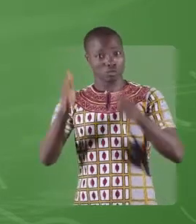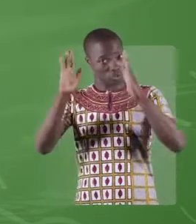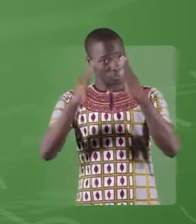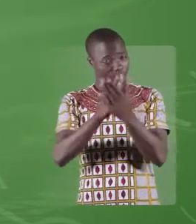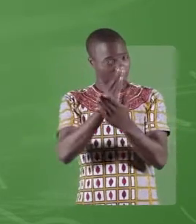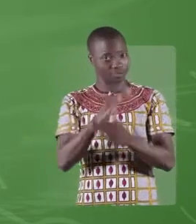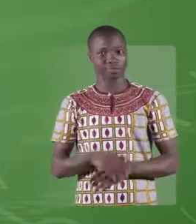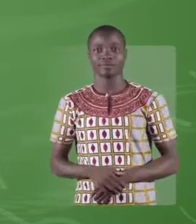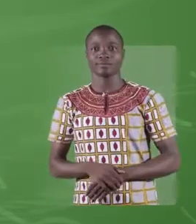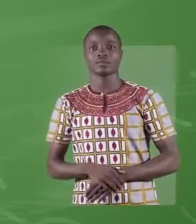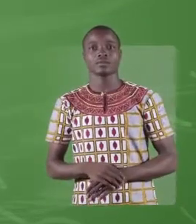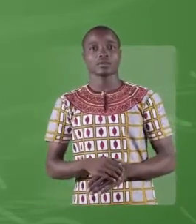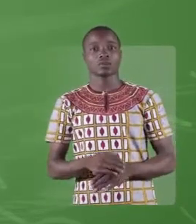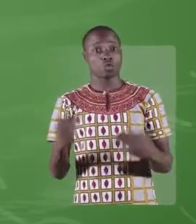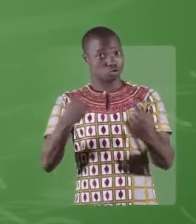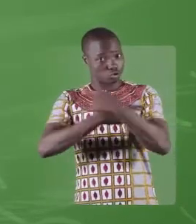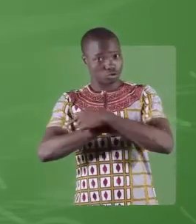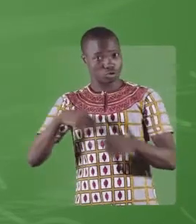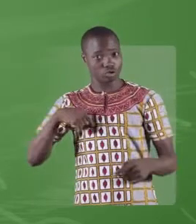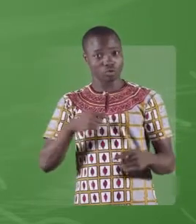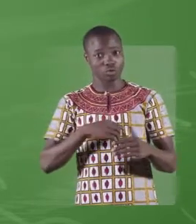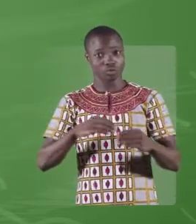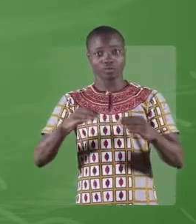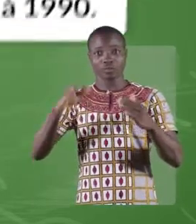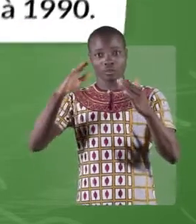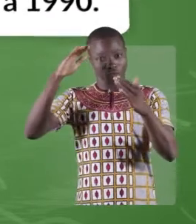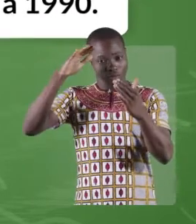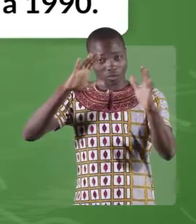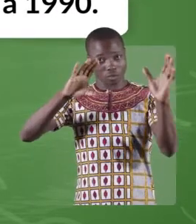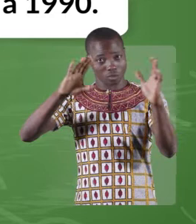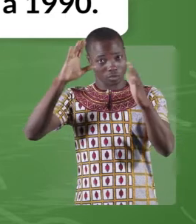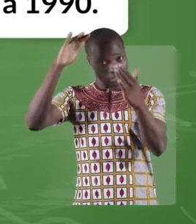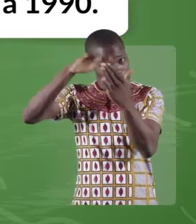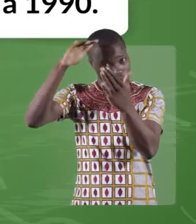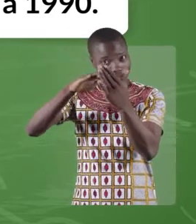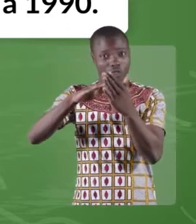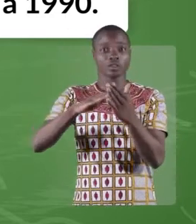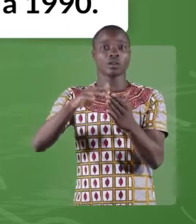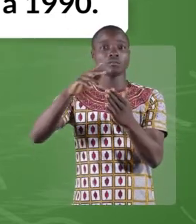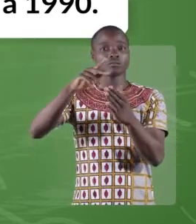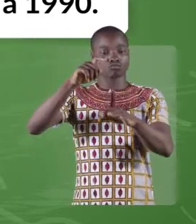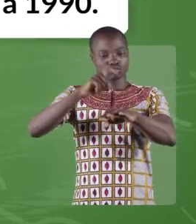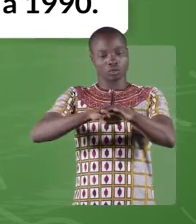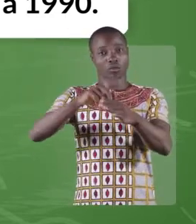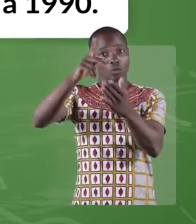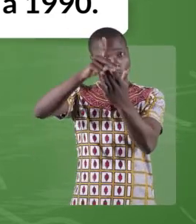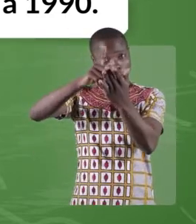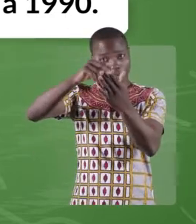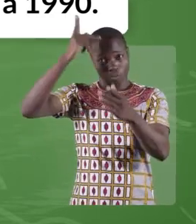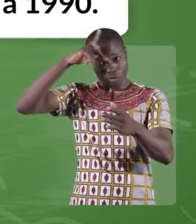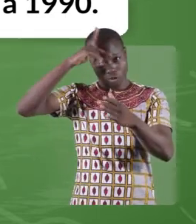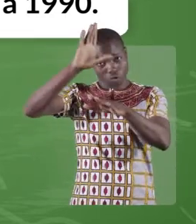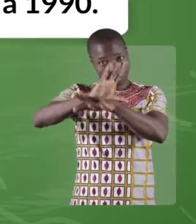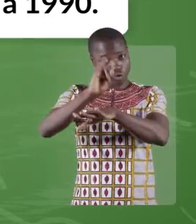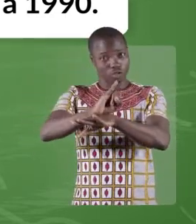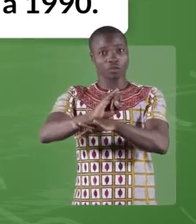Chers élèves, aujourd'hui, nous allons étudier la période politique en Côte d'Ivoire de 1960